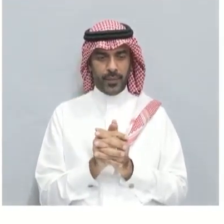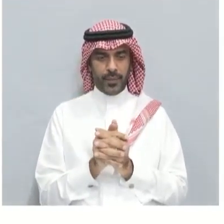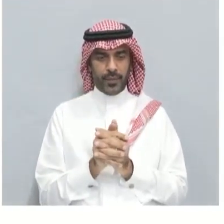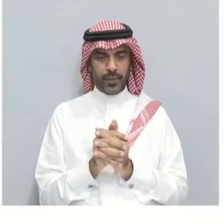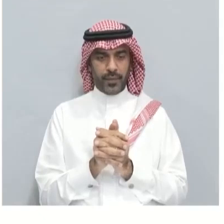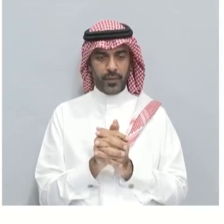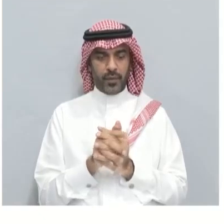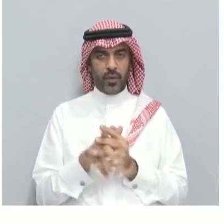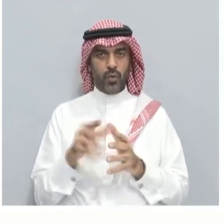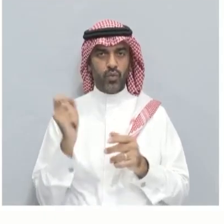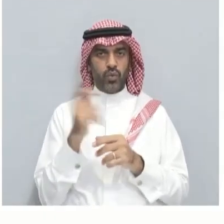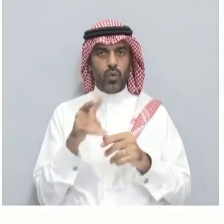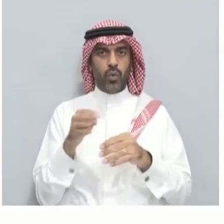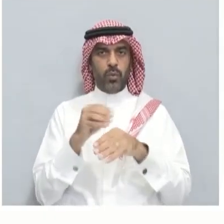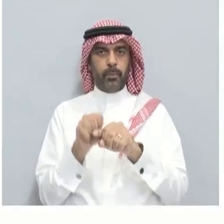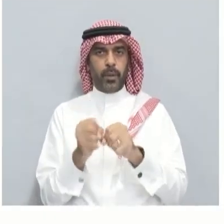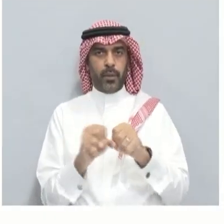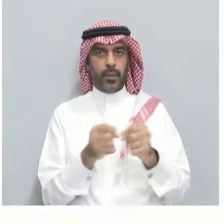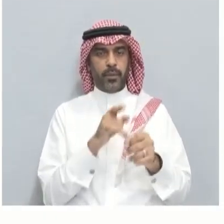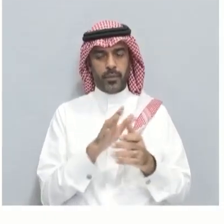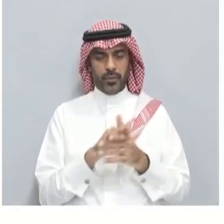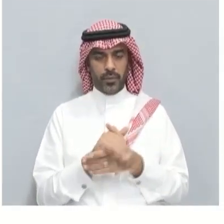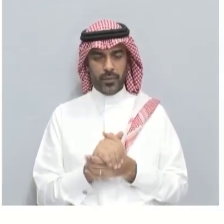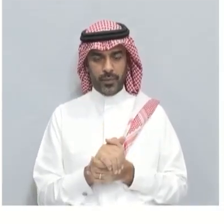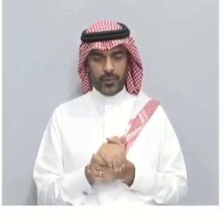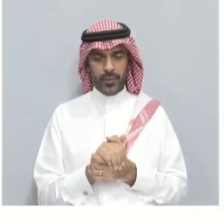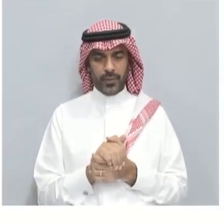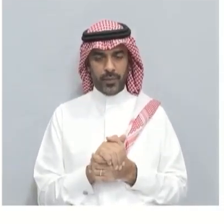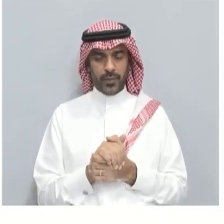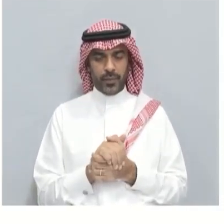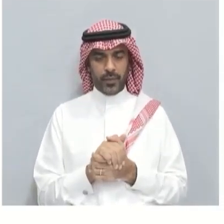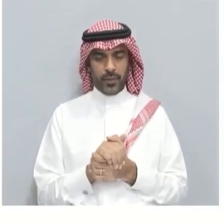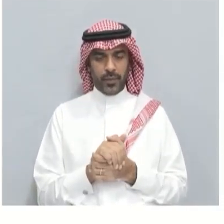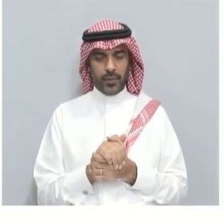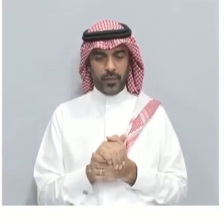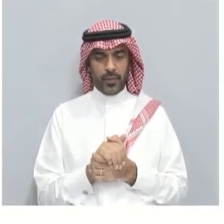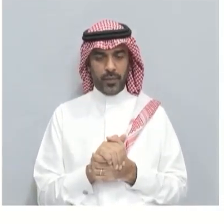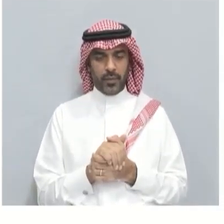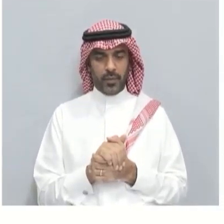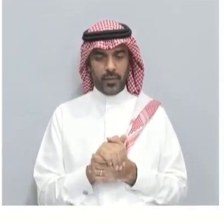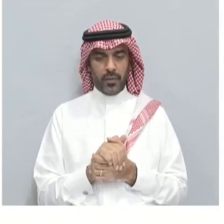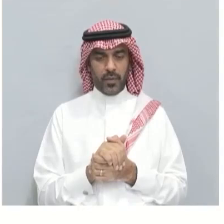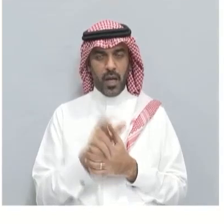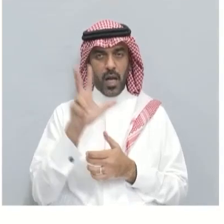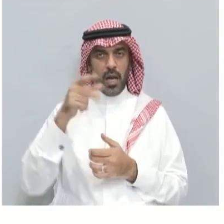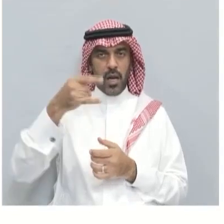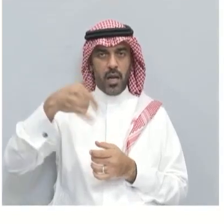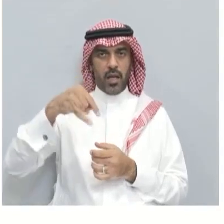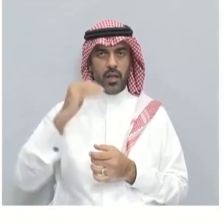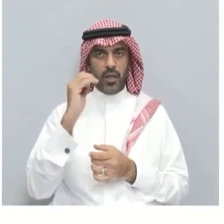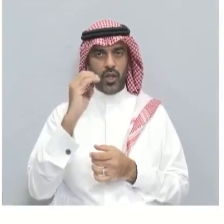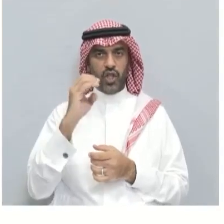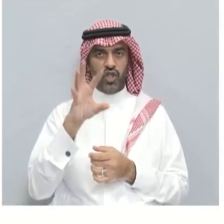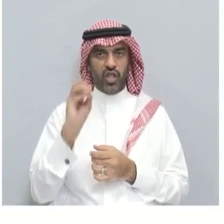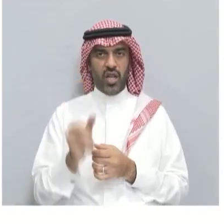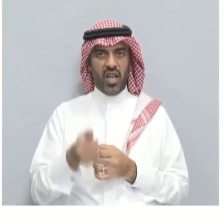هذه الصخور وتنزلق اجهاد ما هو السبب في هذا كله ما هو سبب في في الزلازل